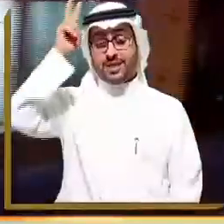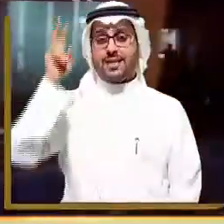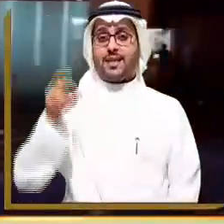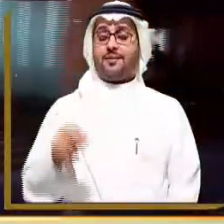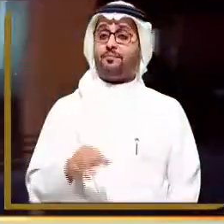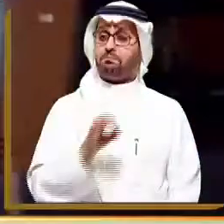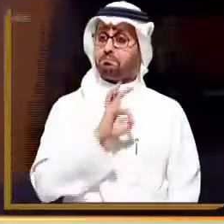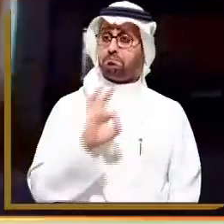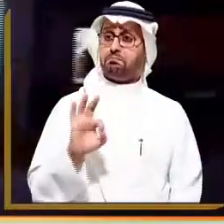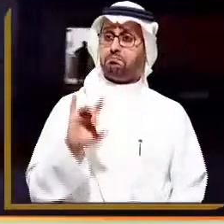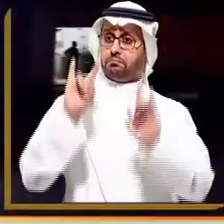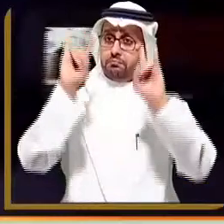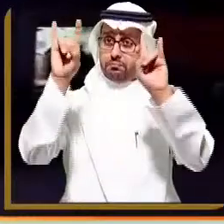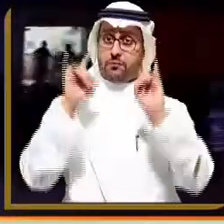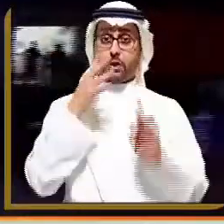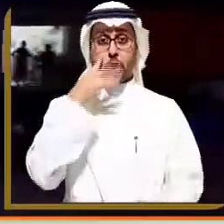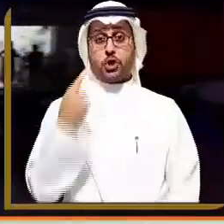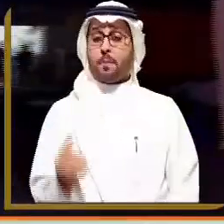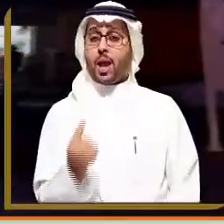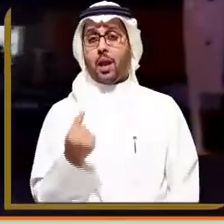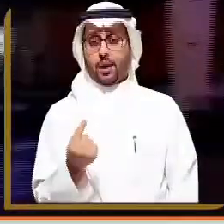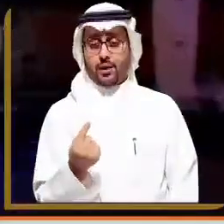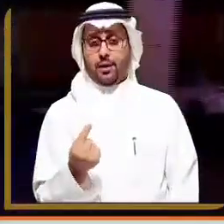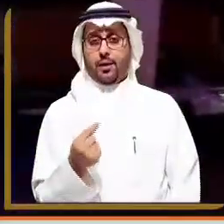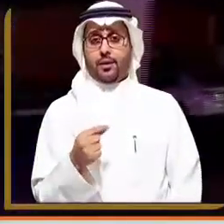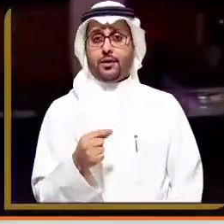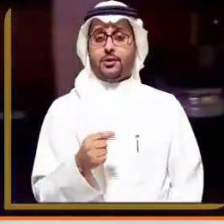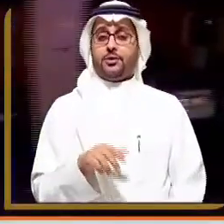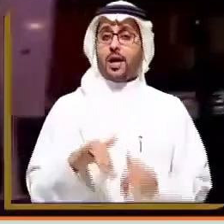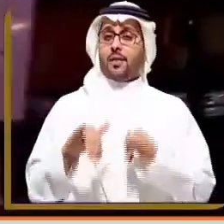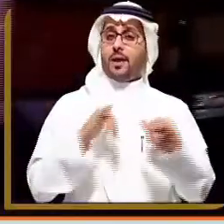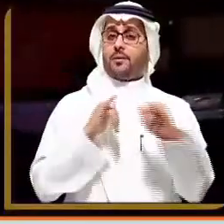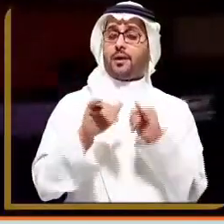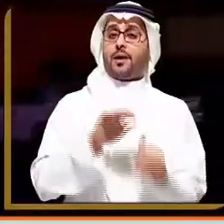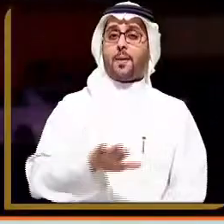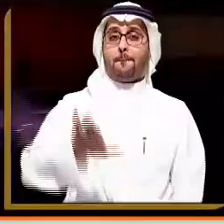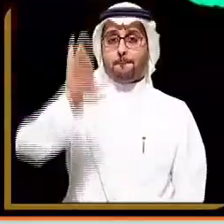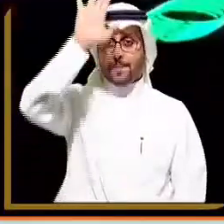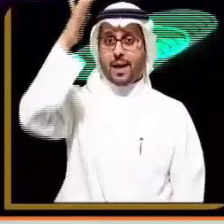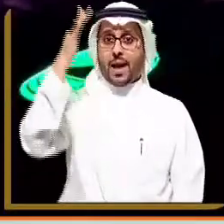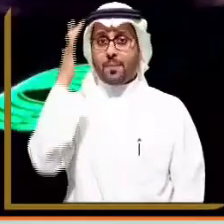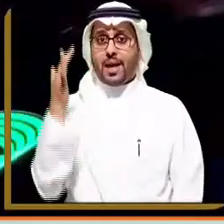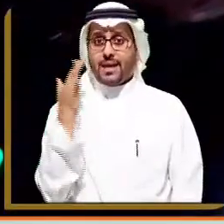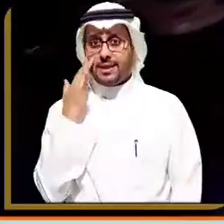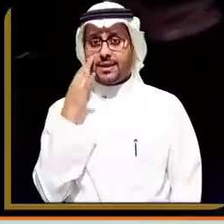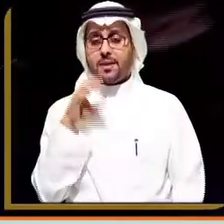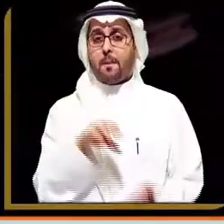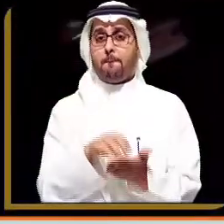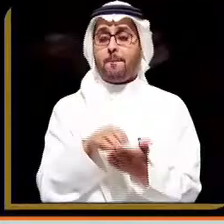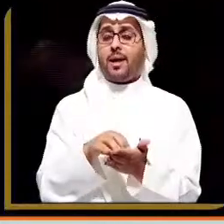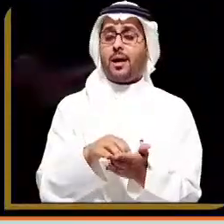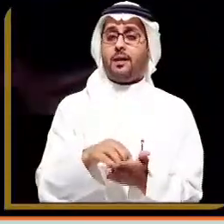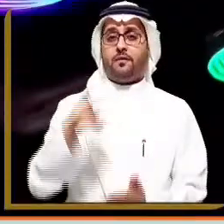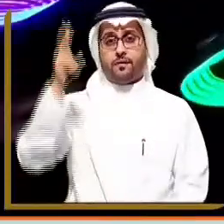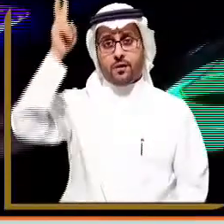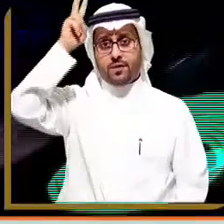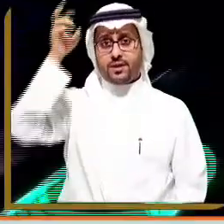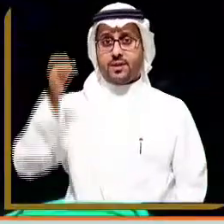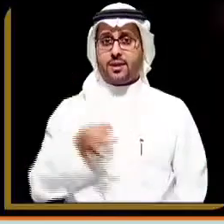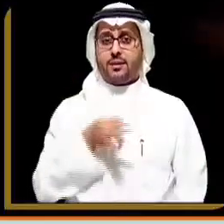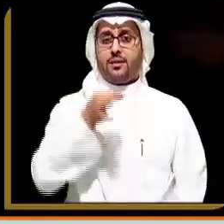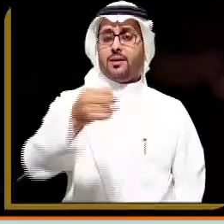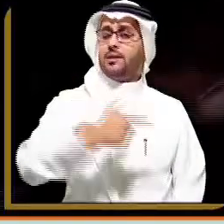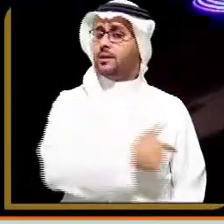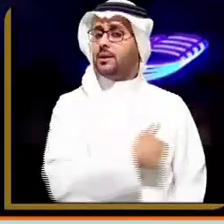أحيت فكرة جميلة تم تنفيذها بشارع الملك عبد العزيز بمحافظة أبو عريش الذكريات القديمة لأهالي